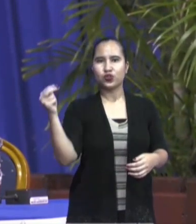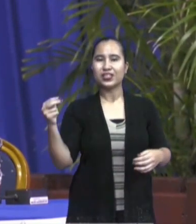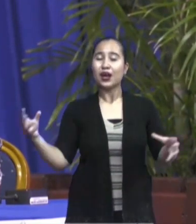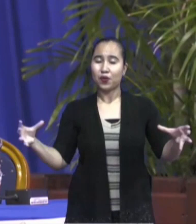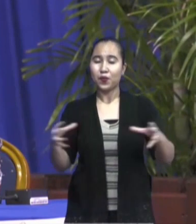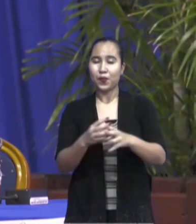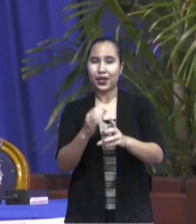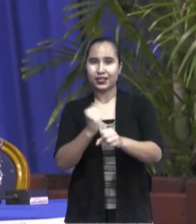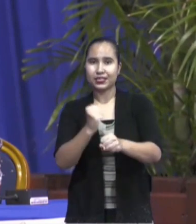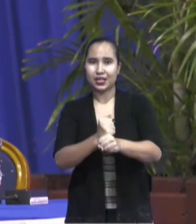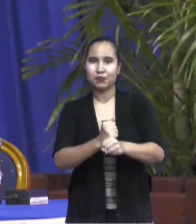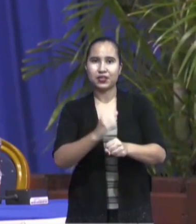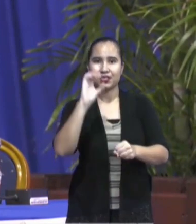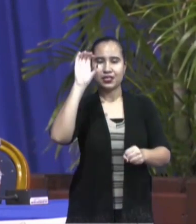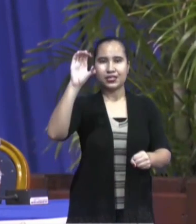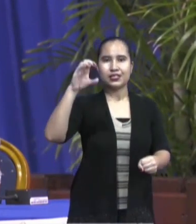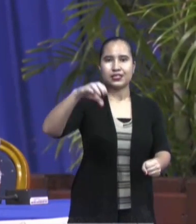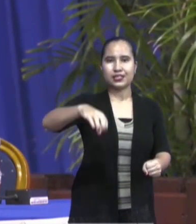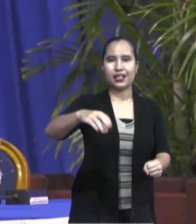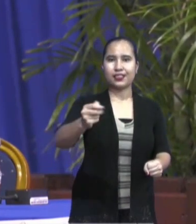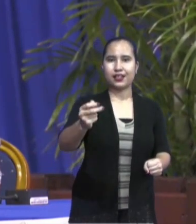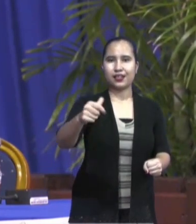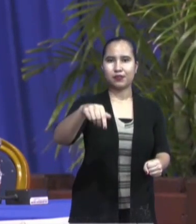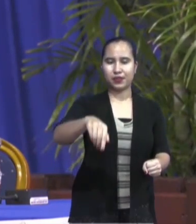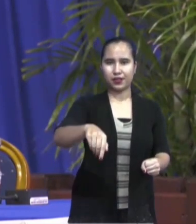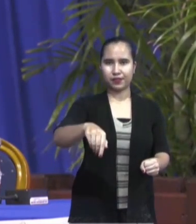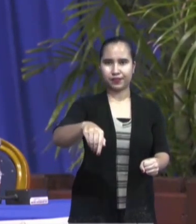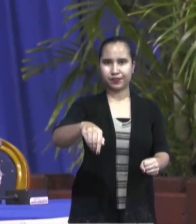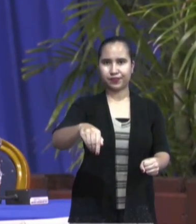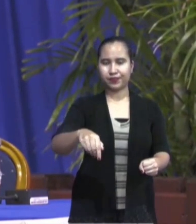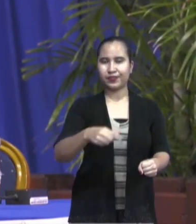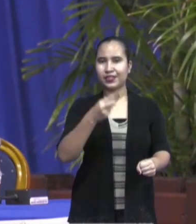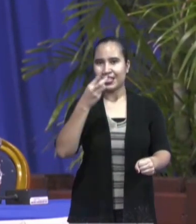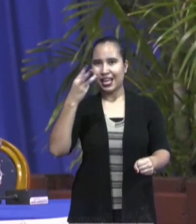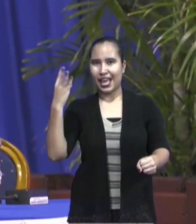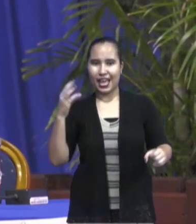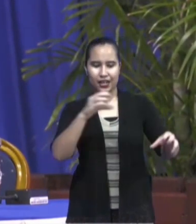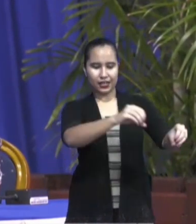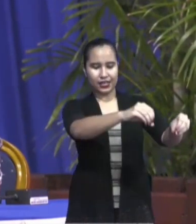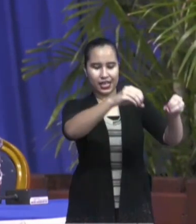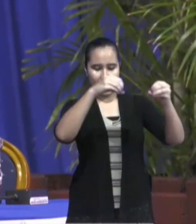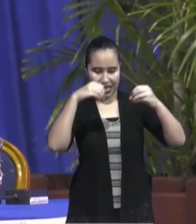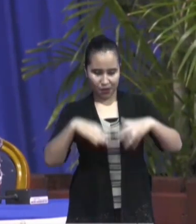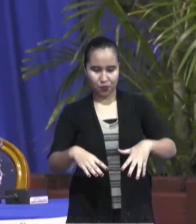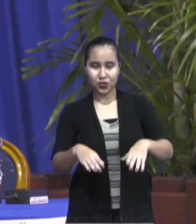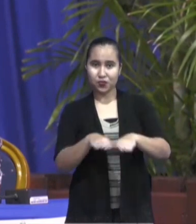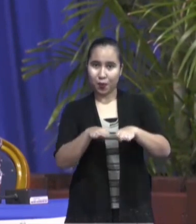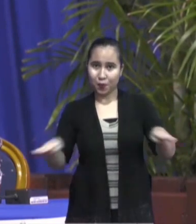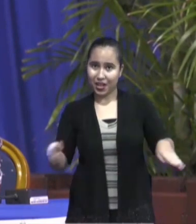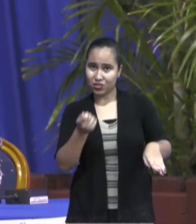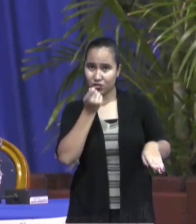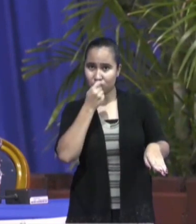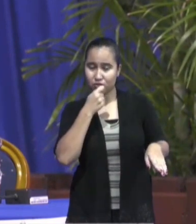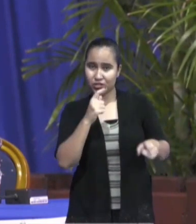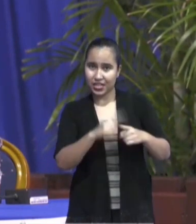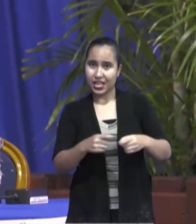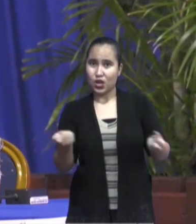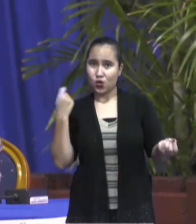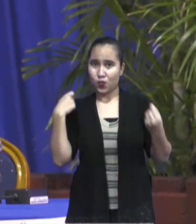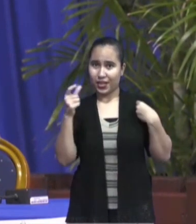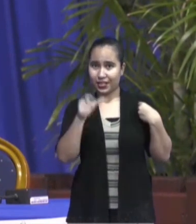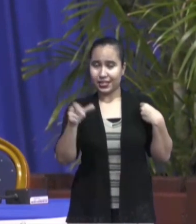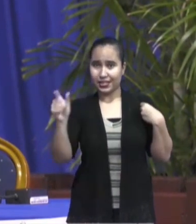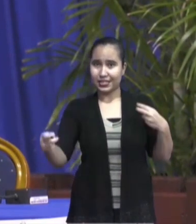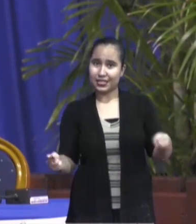verder te normaliseren en huett ten uitvoer te brengen met enkele importeurs en basisgoederen en de winkeliers zijn afspraken gemaakt